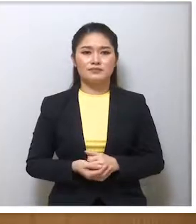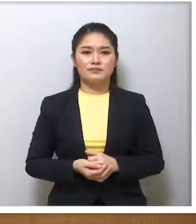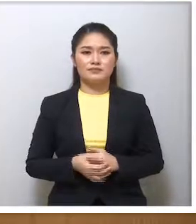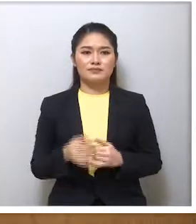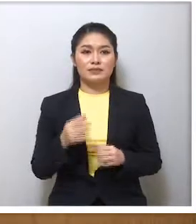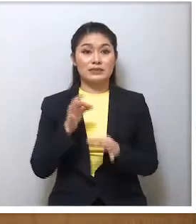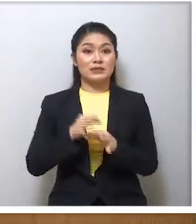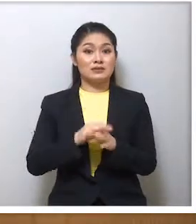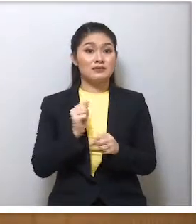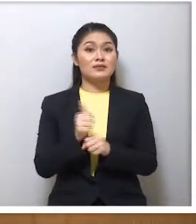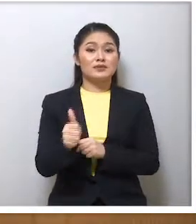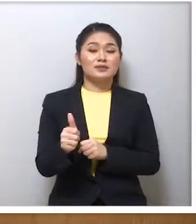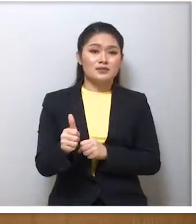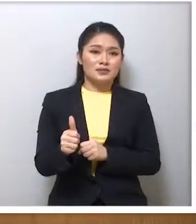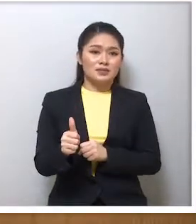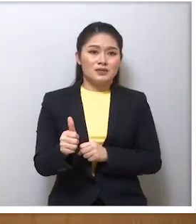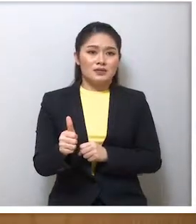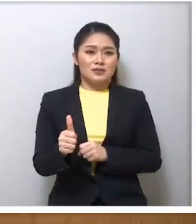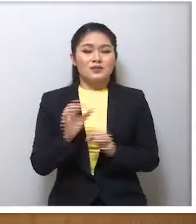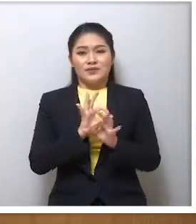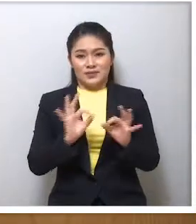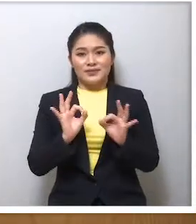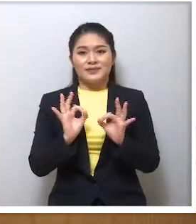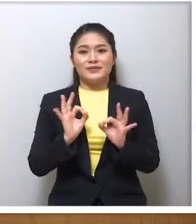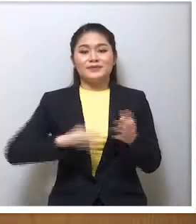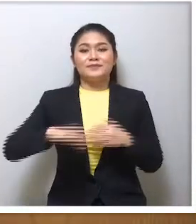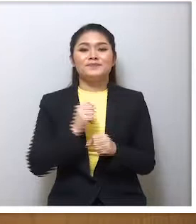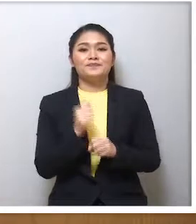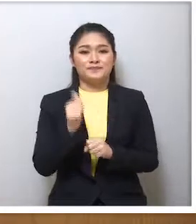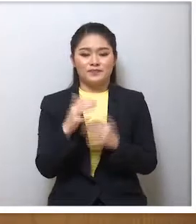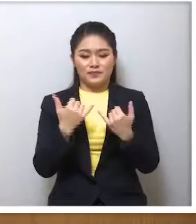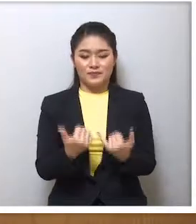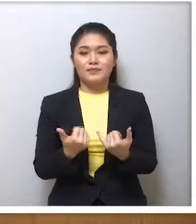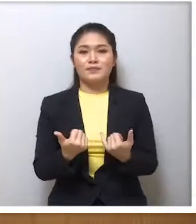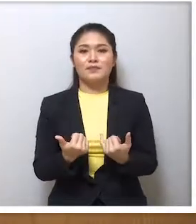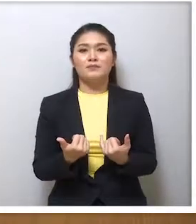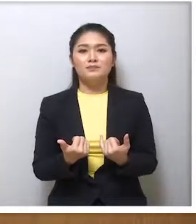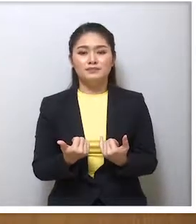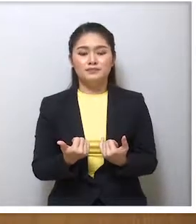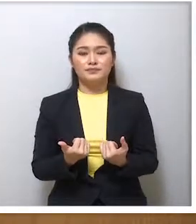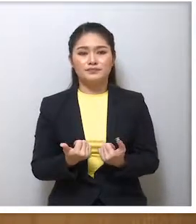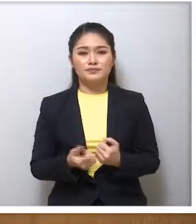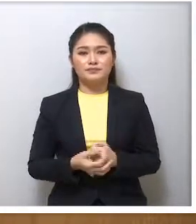สร้างเหรียญได้แล้วใช่ไหมครับได้ทุกคนแล้วนะคราวนี้เราก็